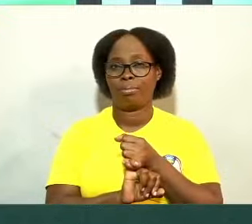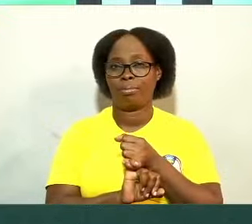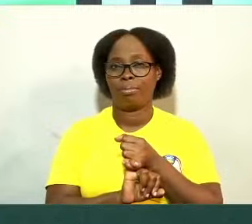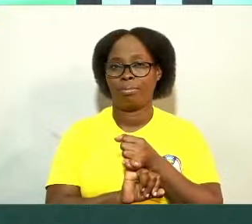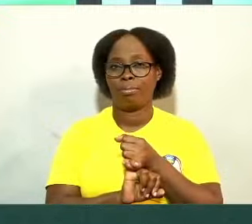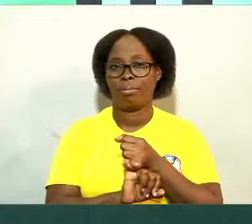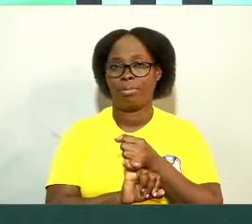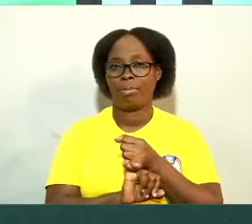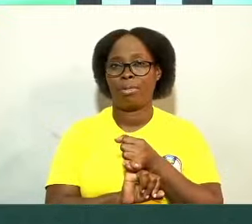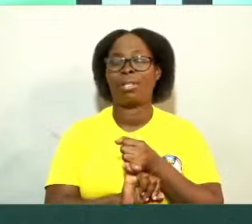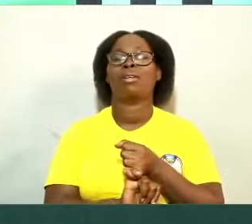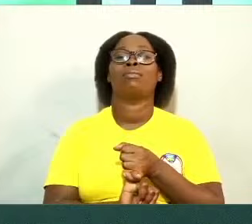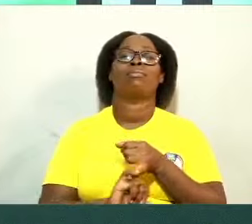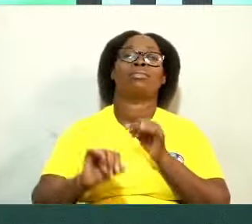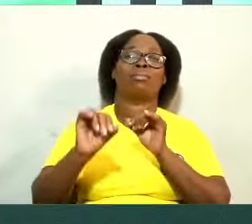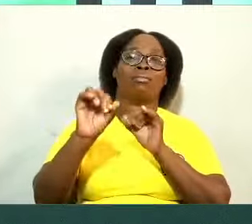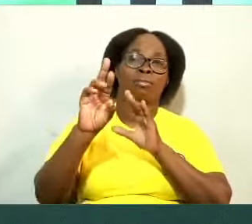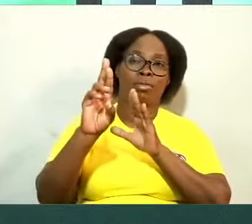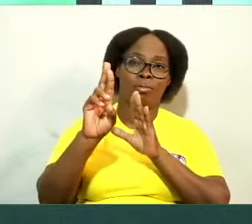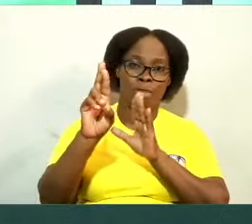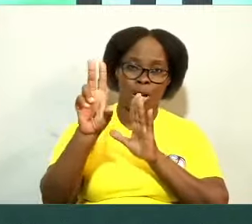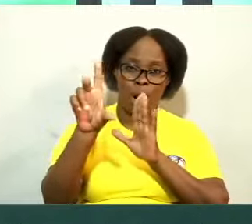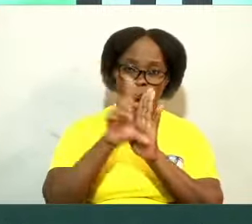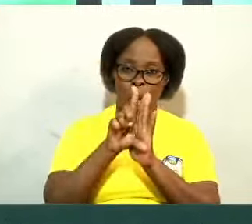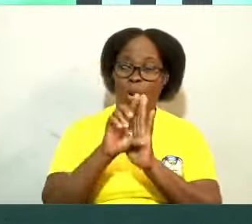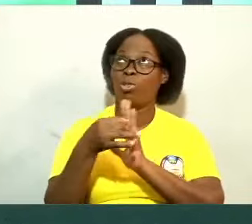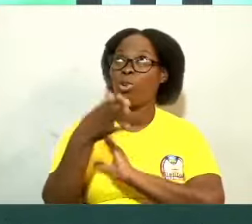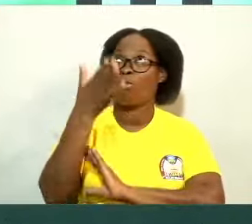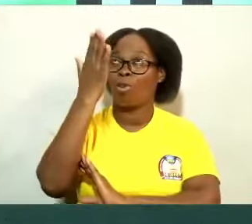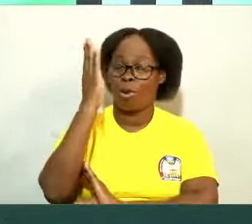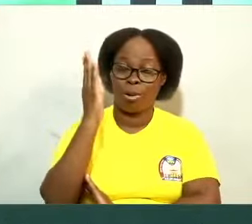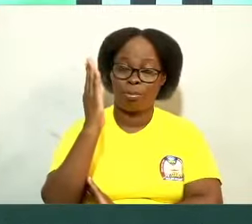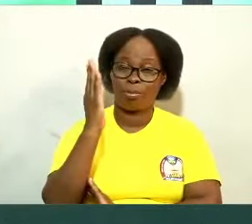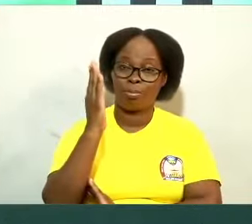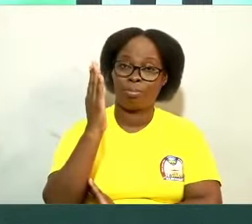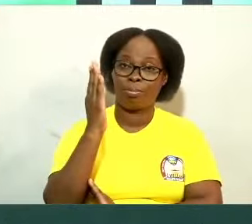alitoka na amri za Mungu,